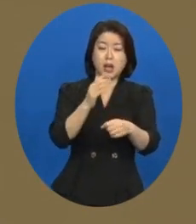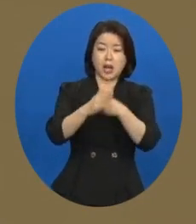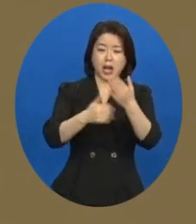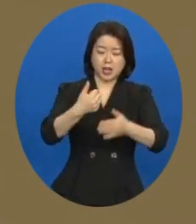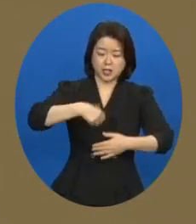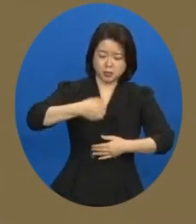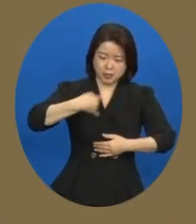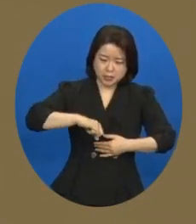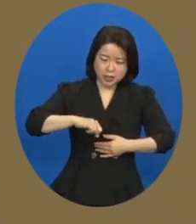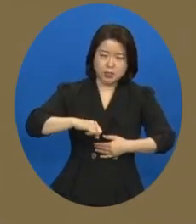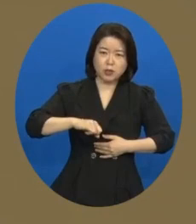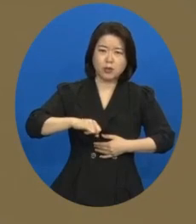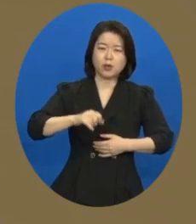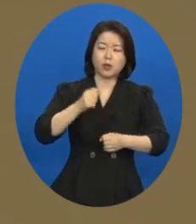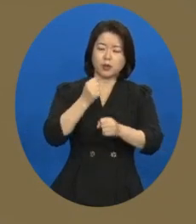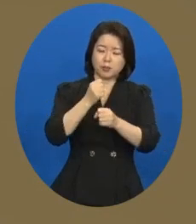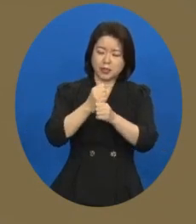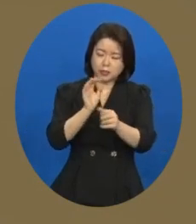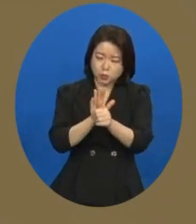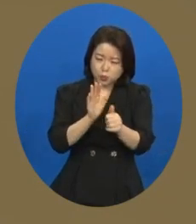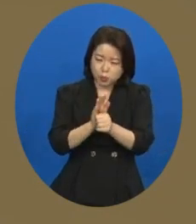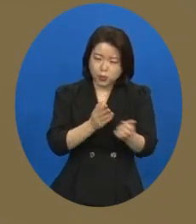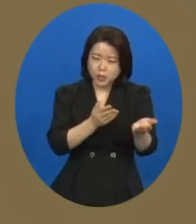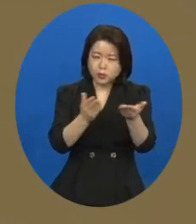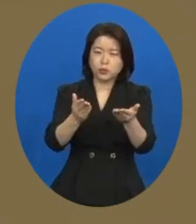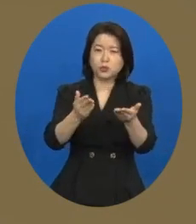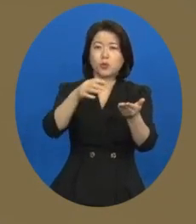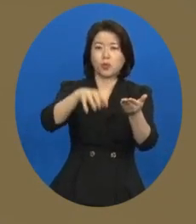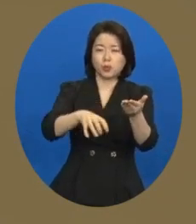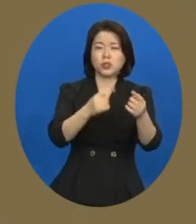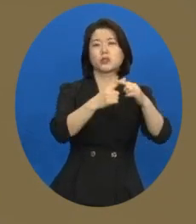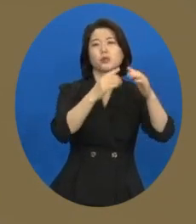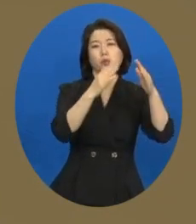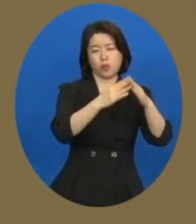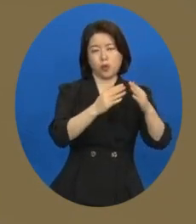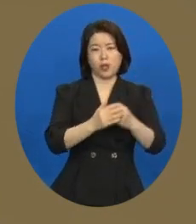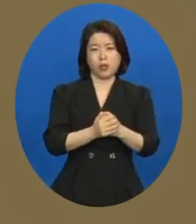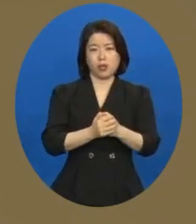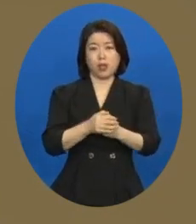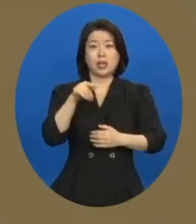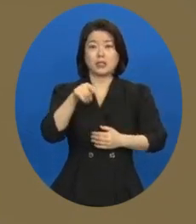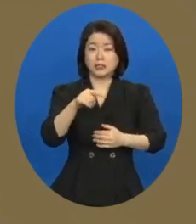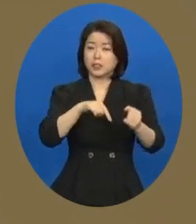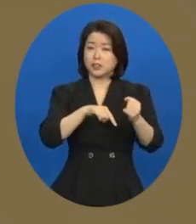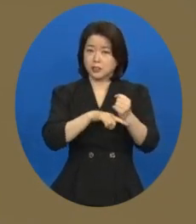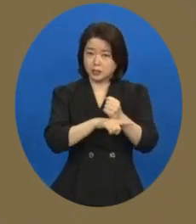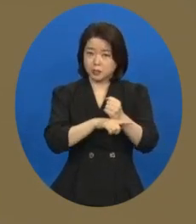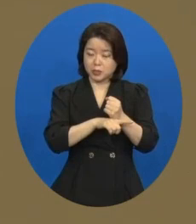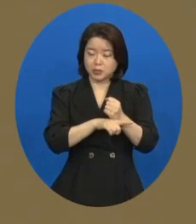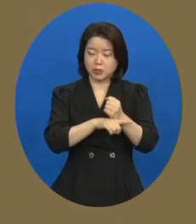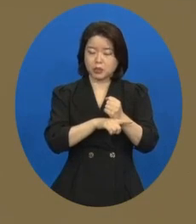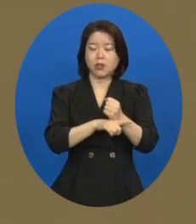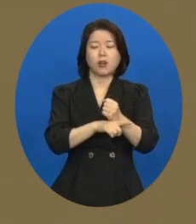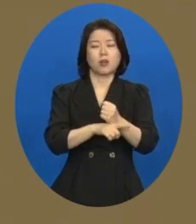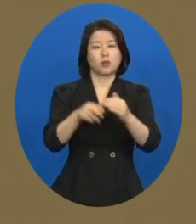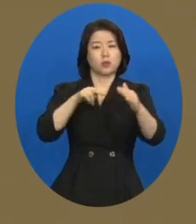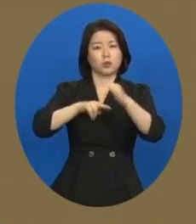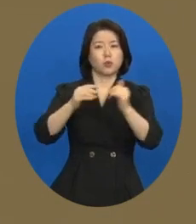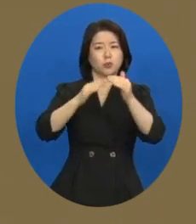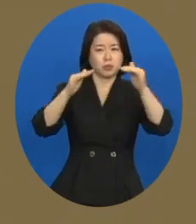자녀 되게 만드는 곳이 교회라는 곳이고, 그런 뜻에서 교회가 도피성인